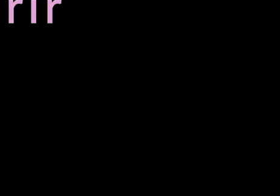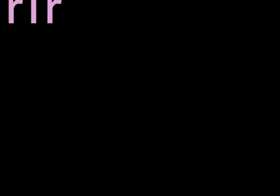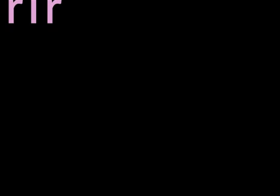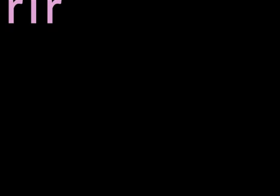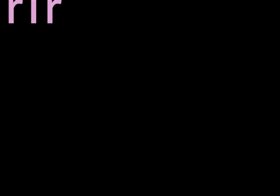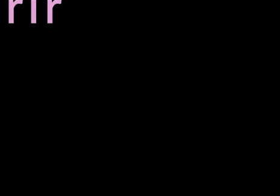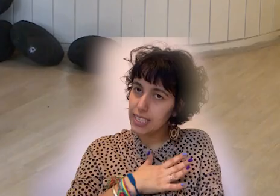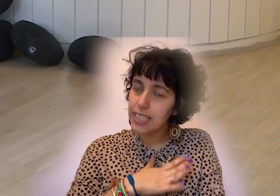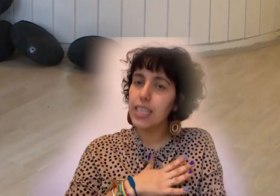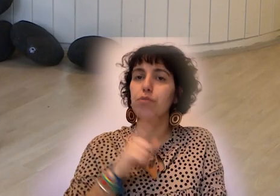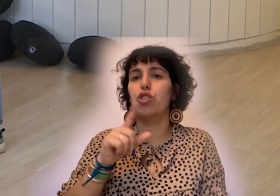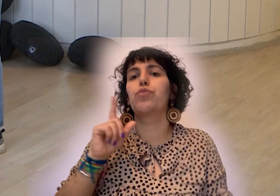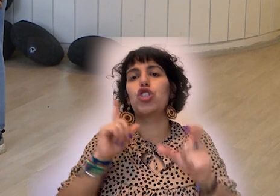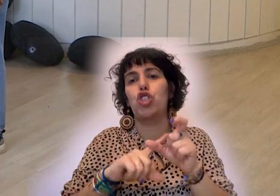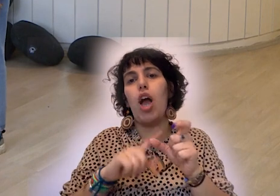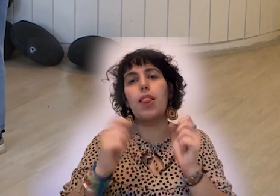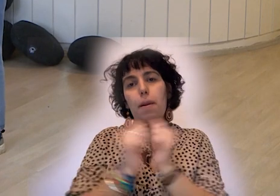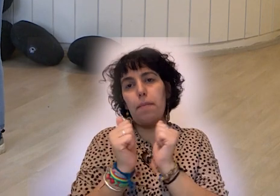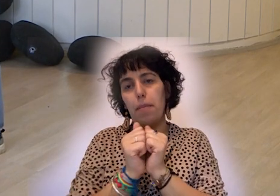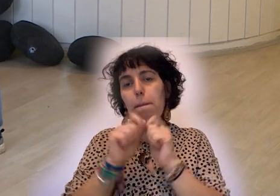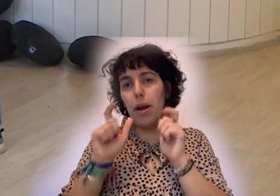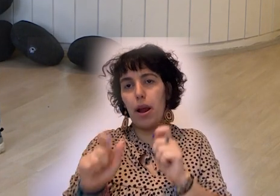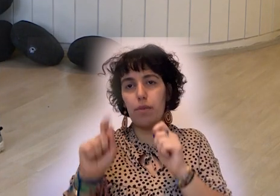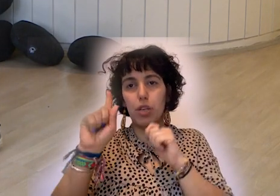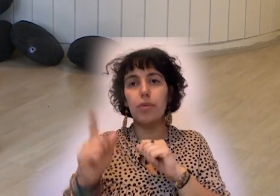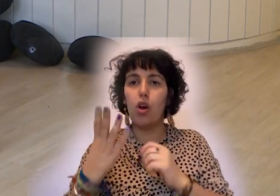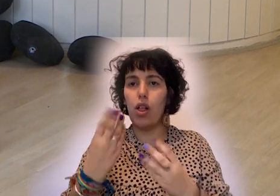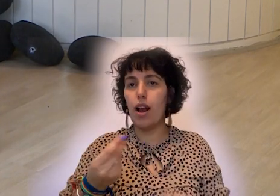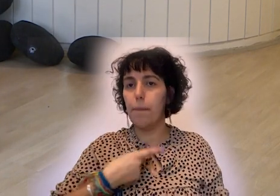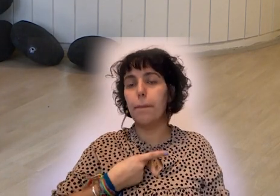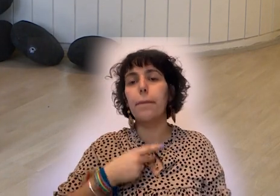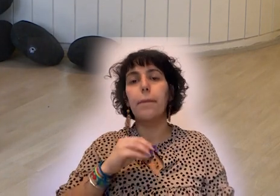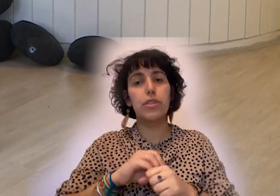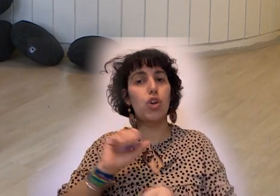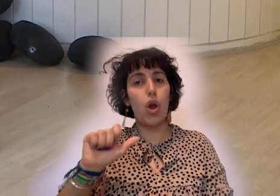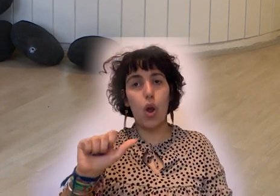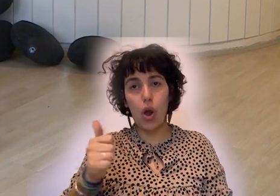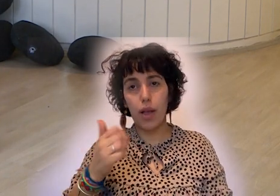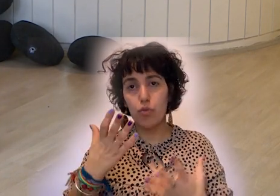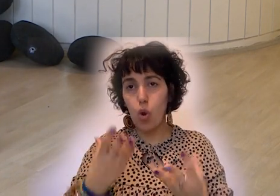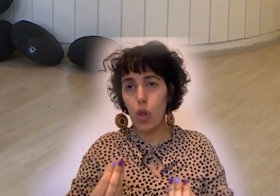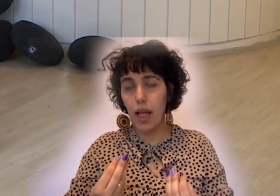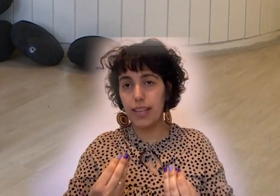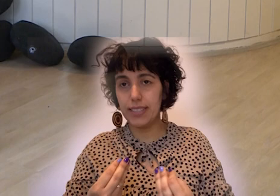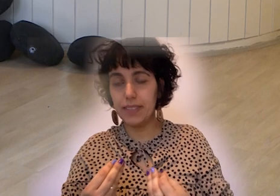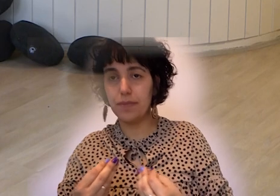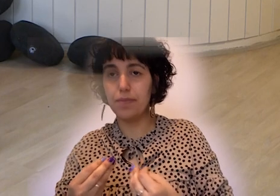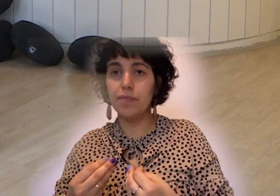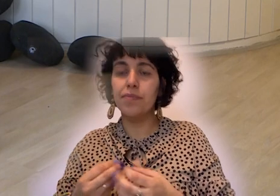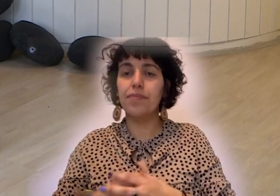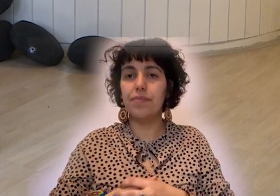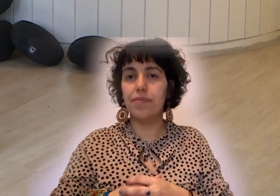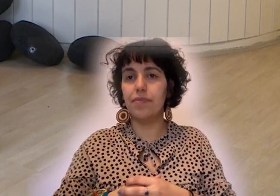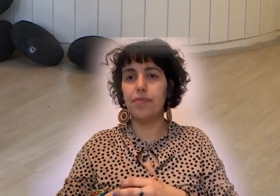bu ilk öncelikle benim için önemli olan şeylerden bir tanesi Eğer saldırı